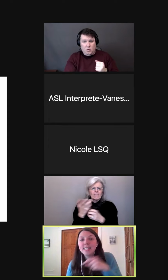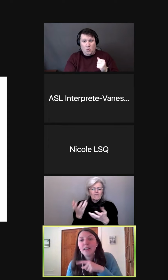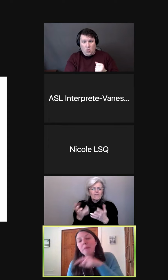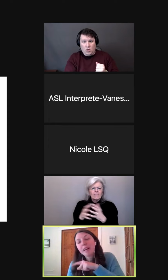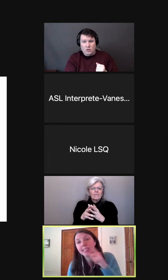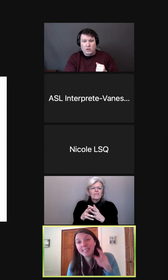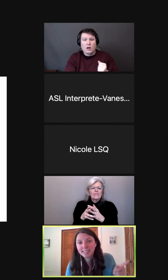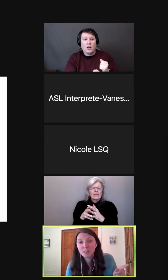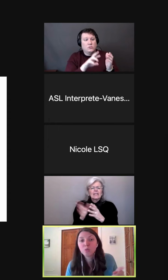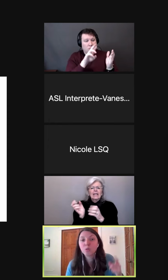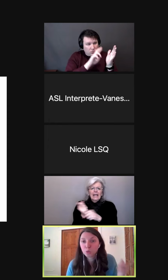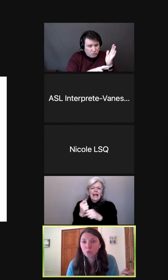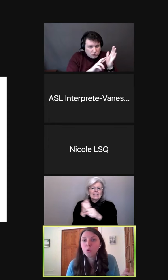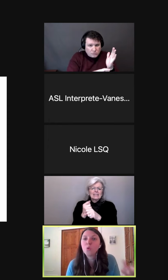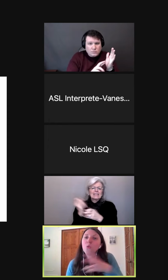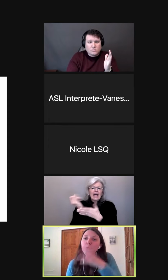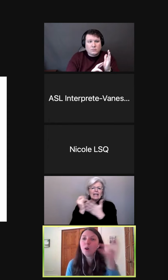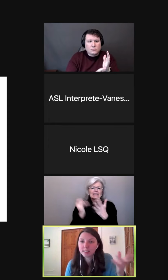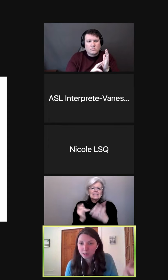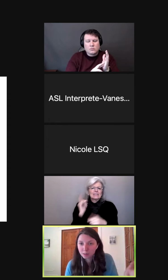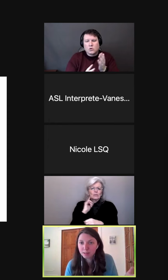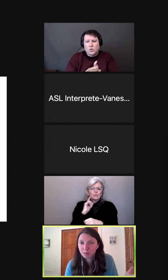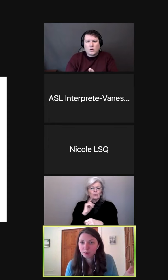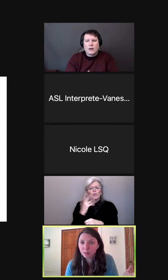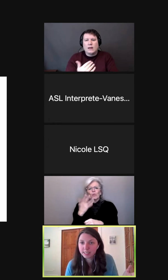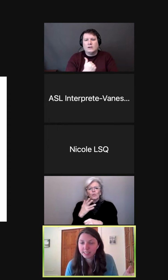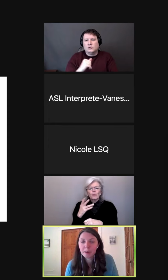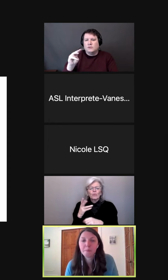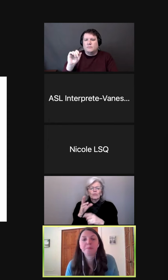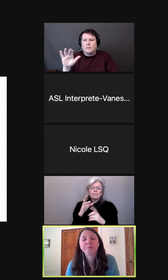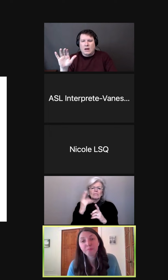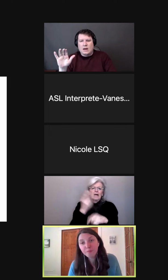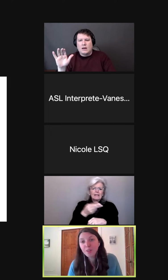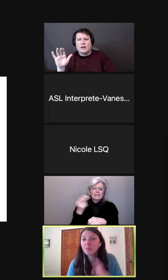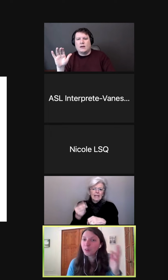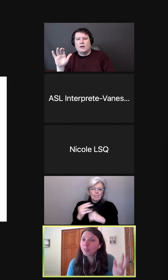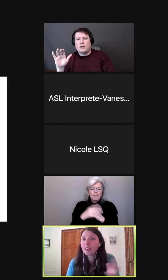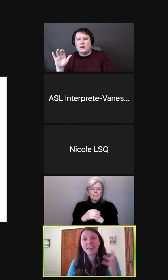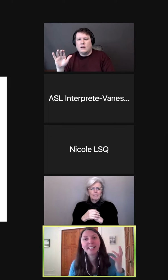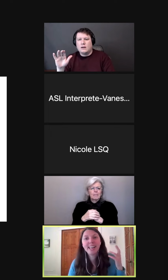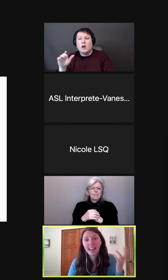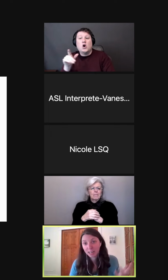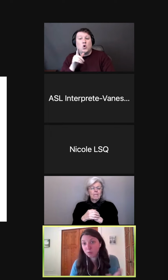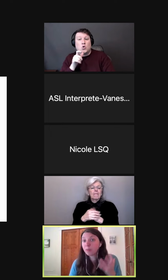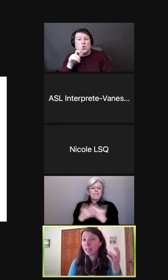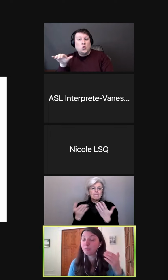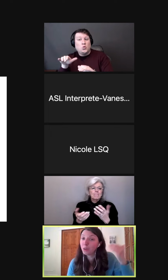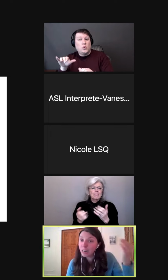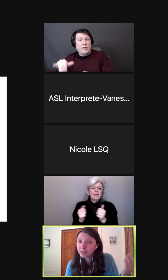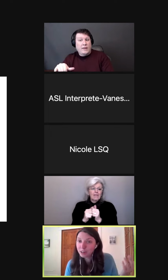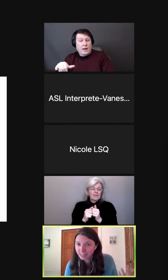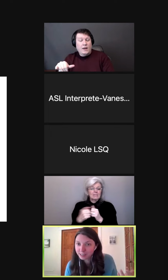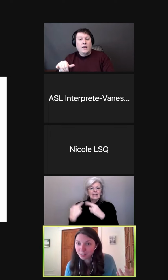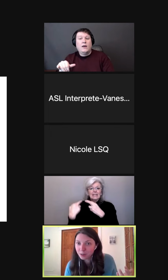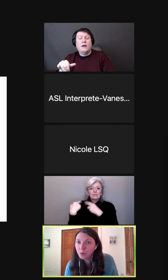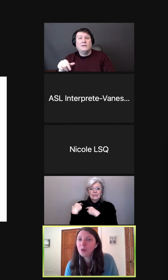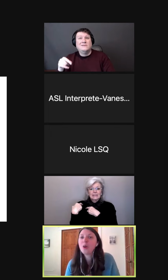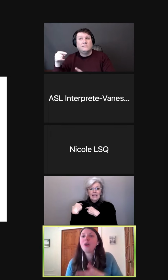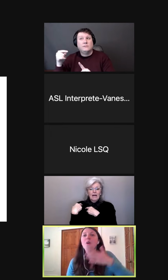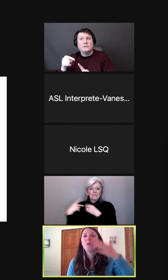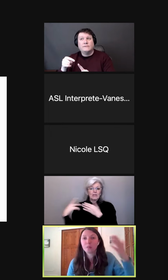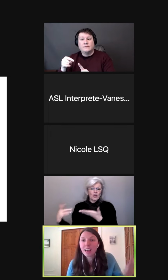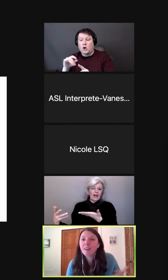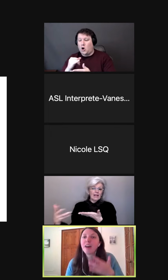réalisées par des artistes sourds ou en situation de handicap. Donc, avec la responsable de la collection,